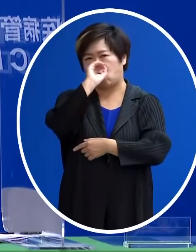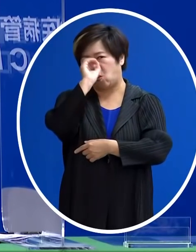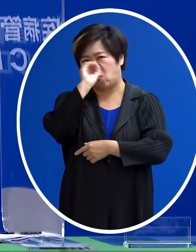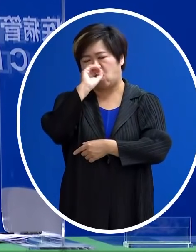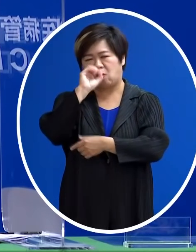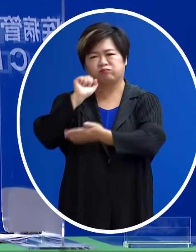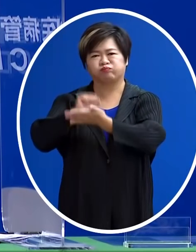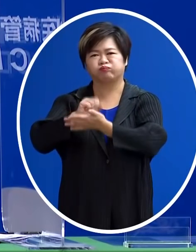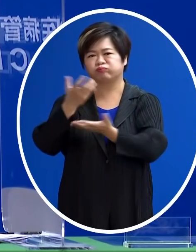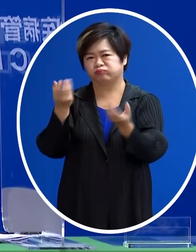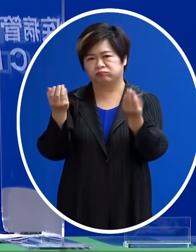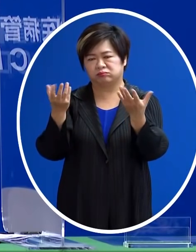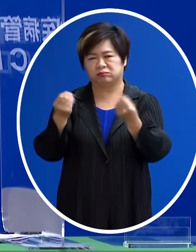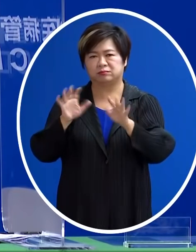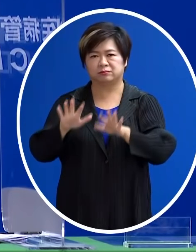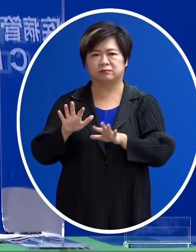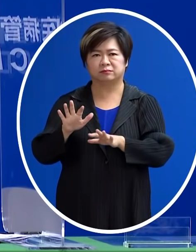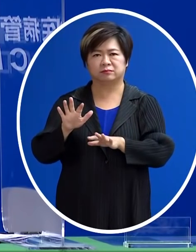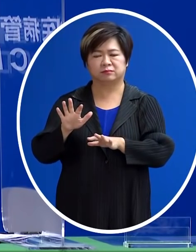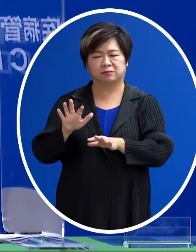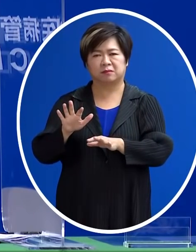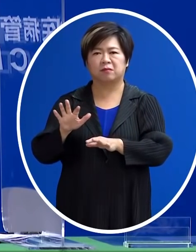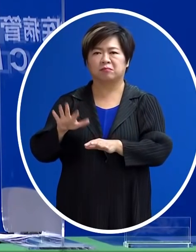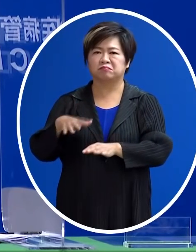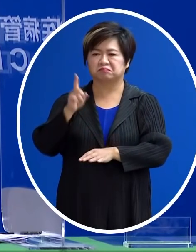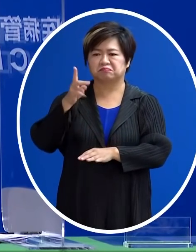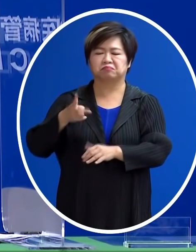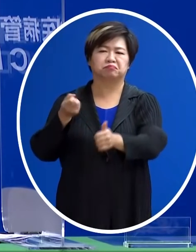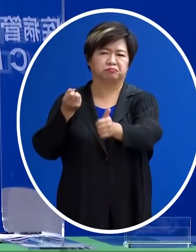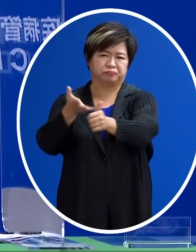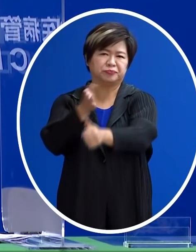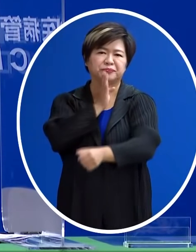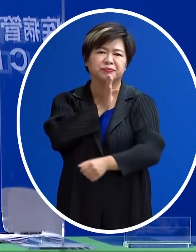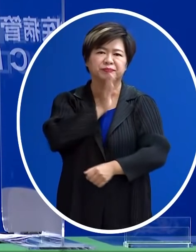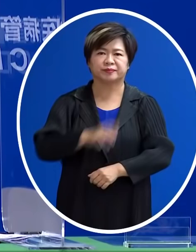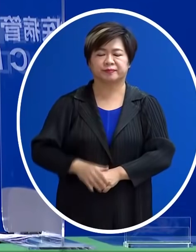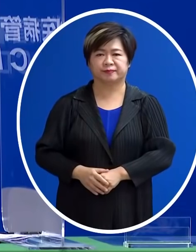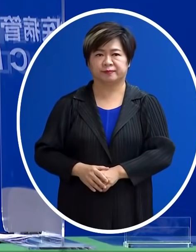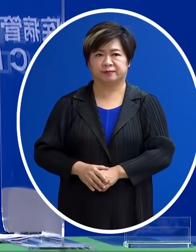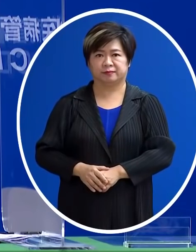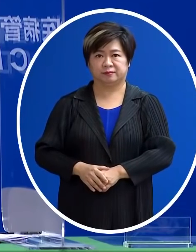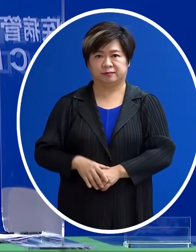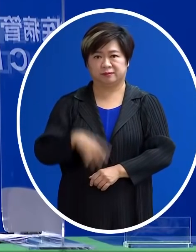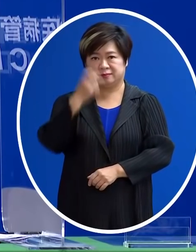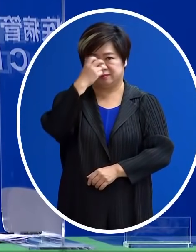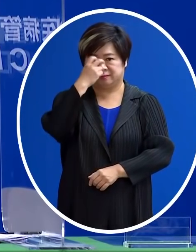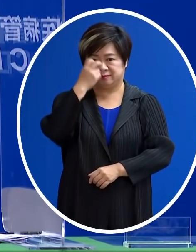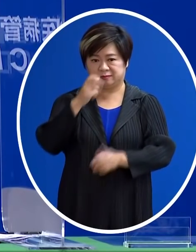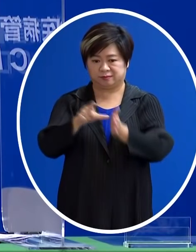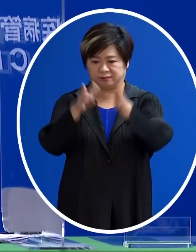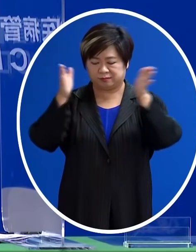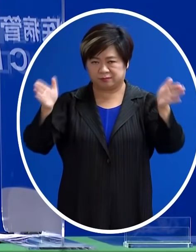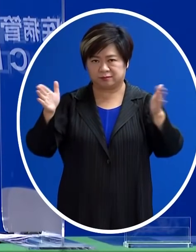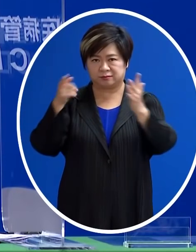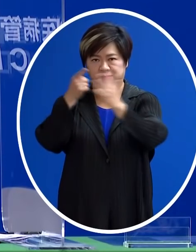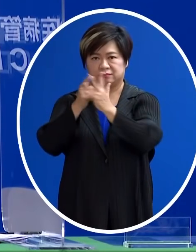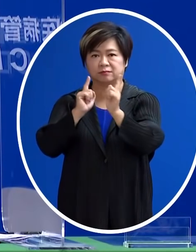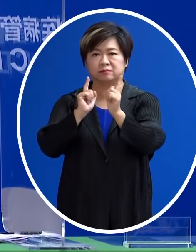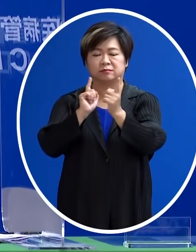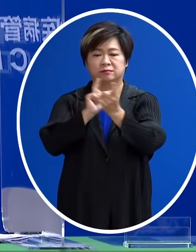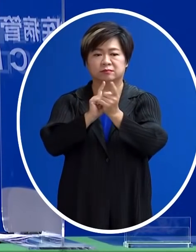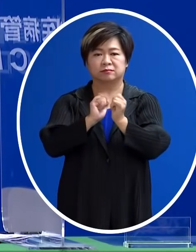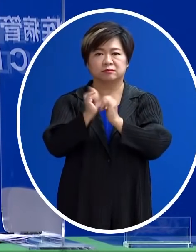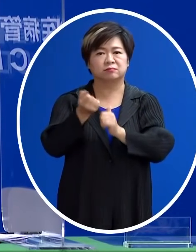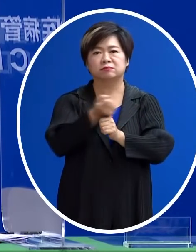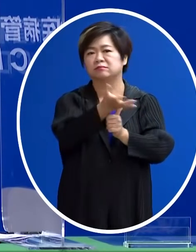目前依照我们的定义，他还是属于突破性的感染哈。不过因为是在检疫期中发现哦，所以对社区并没有什么威